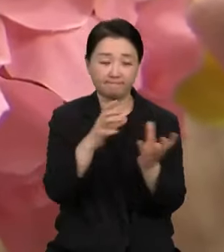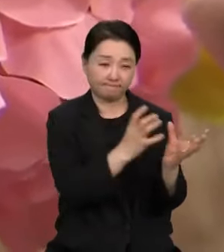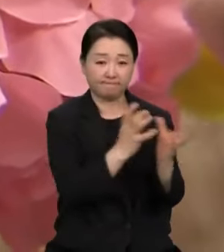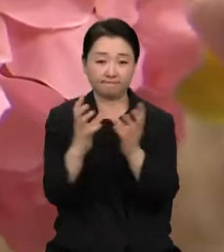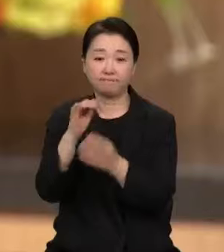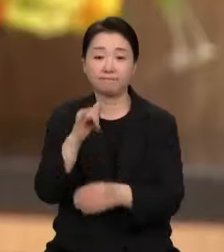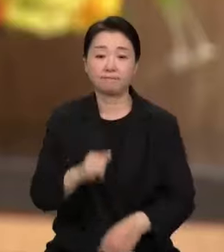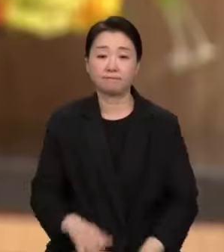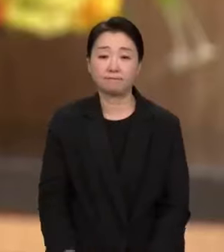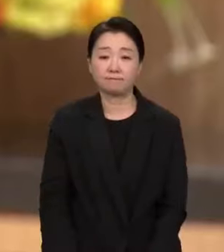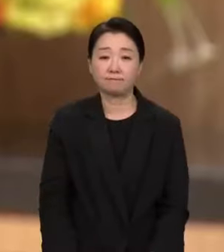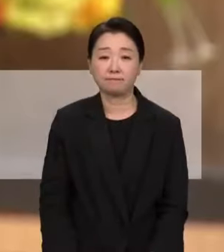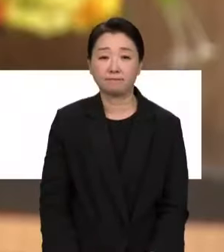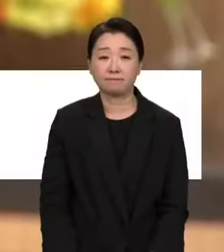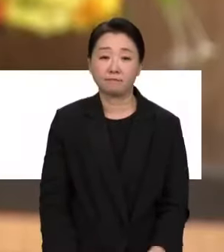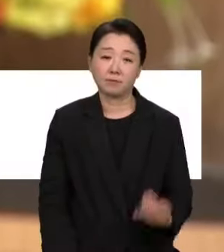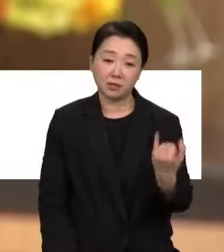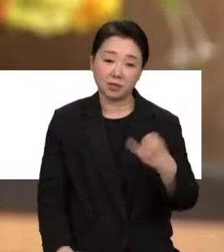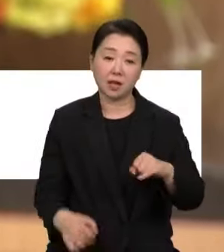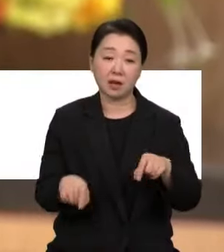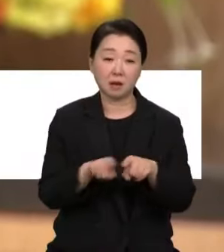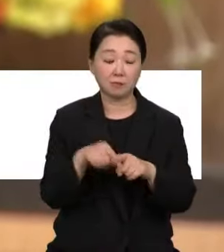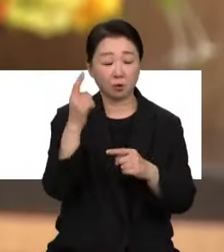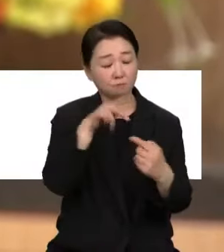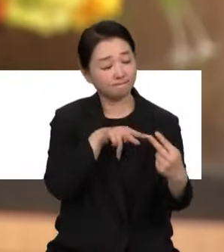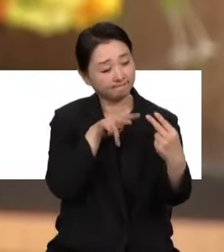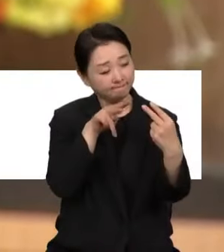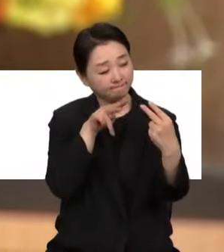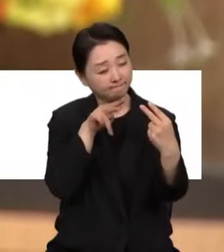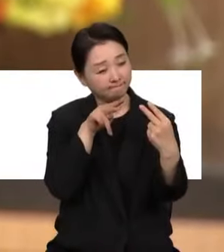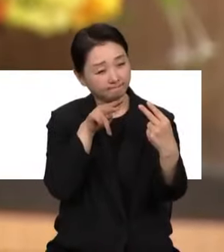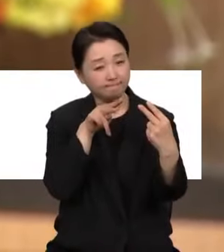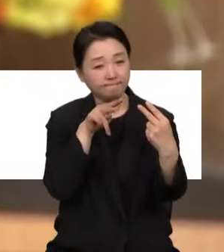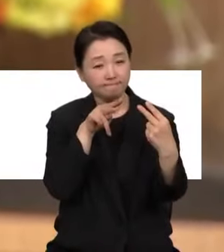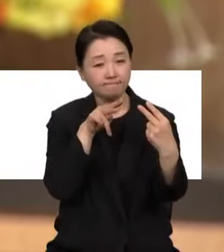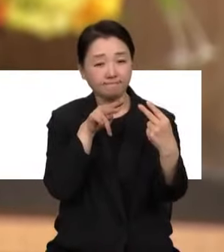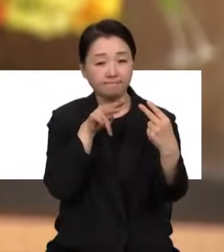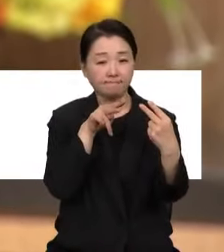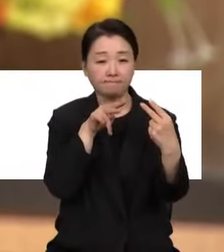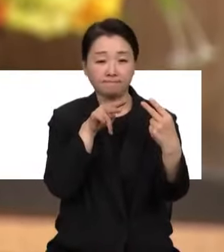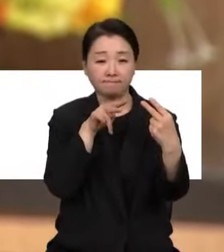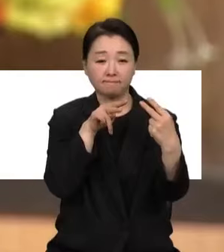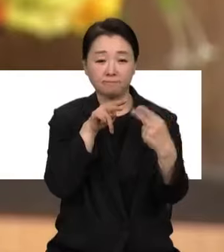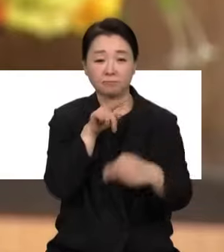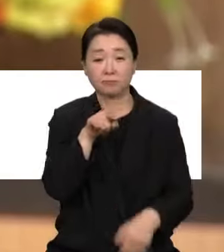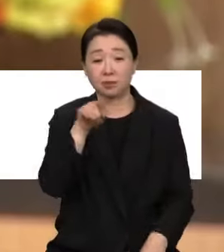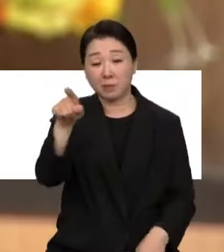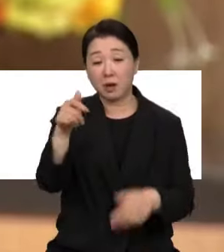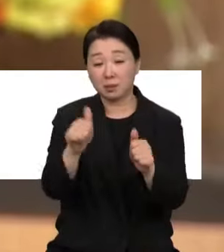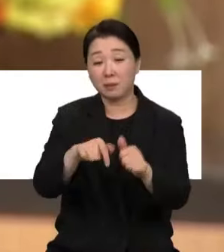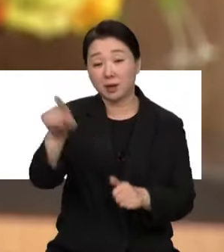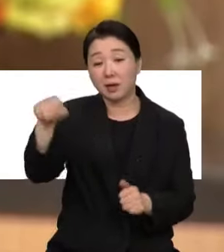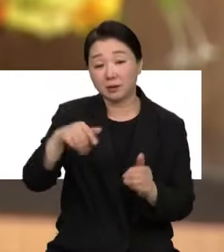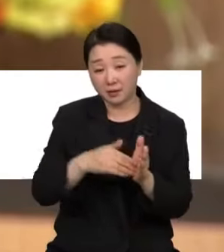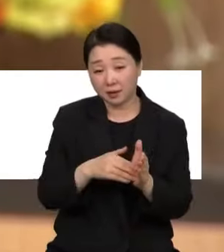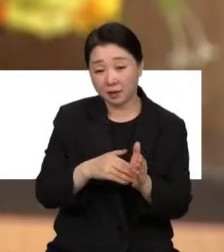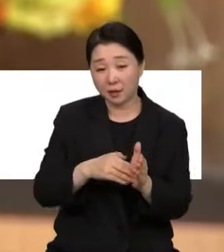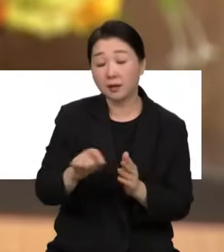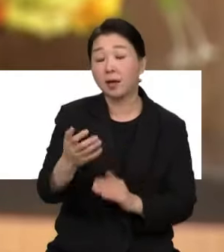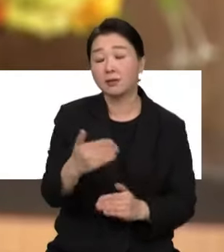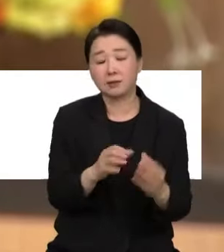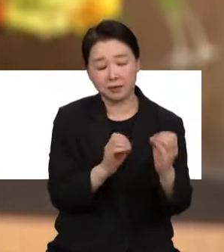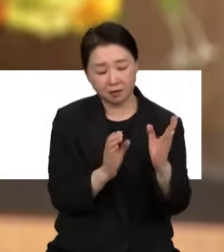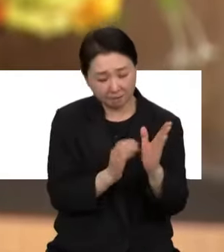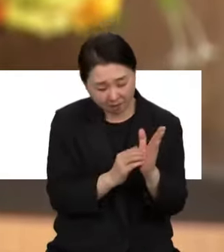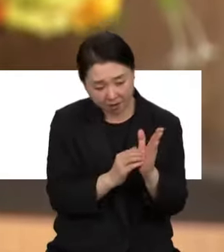올랐습니다. 예람이하고 같이 얼굴을 마주보고 바깥에 재판 갔다가 가기 전에